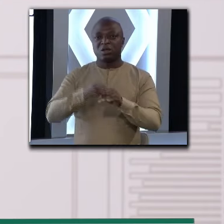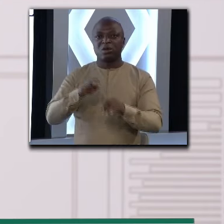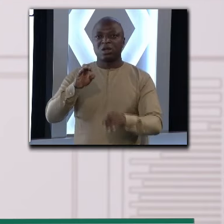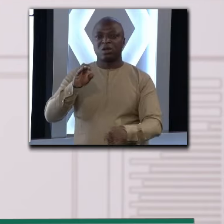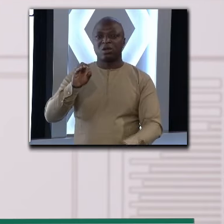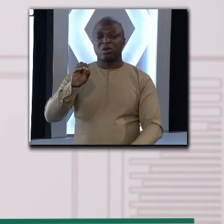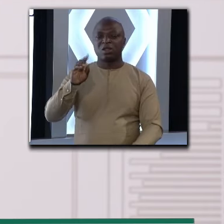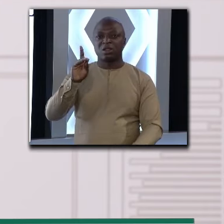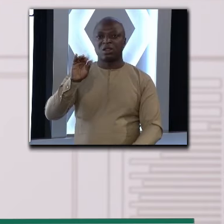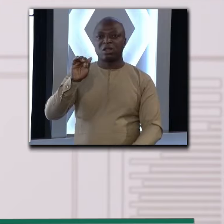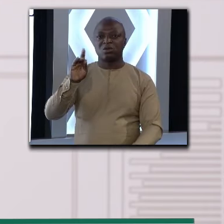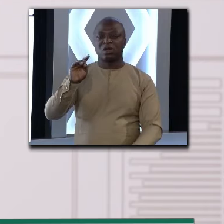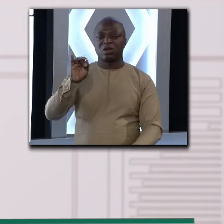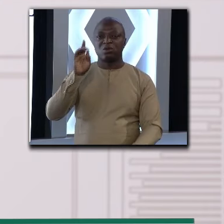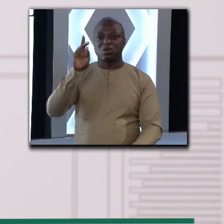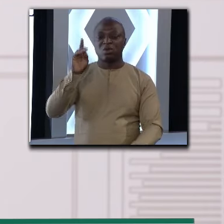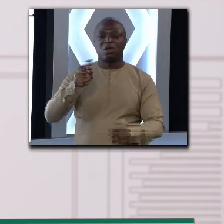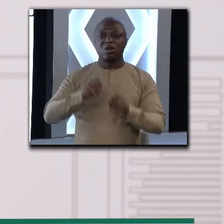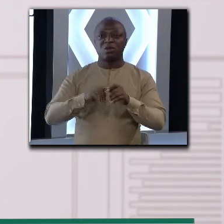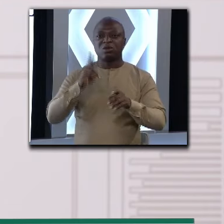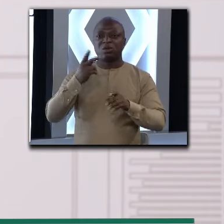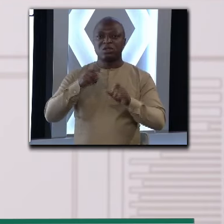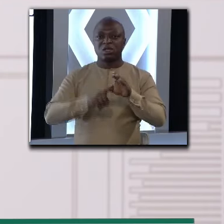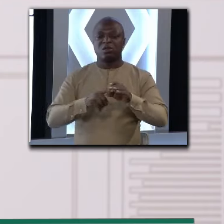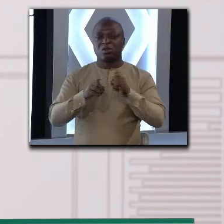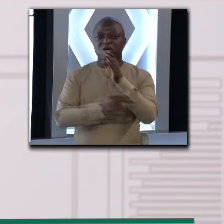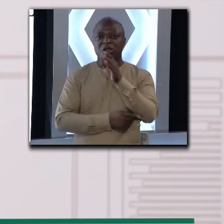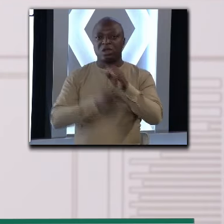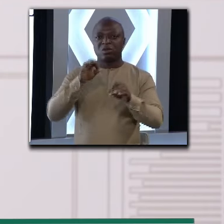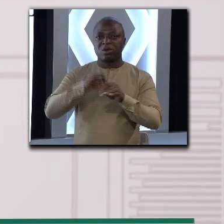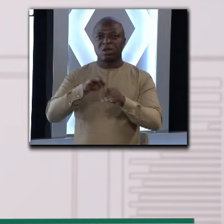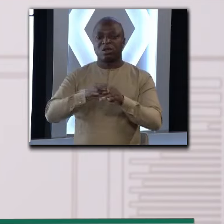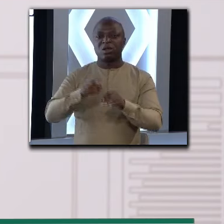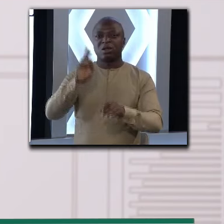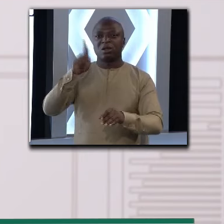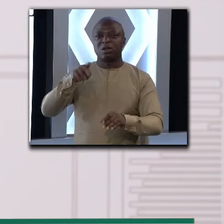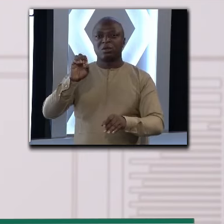électorale Tandjouaré, 2 sièges. Circonscription